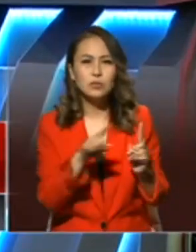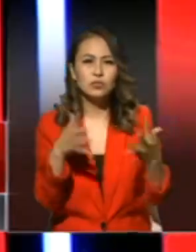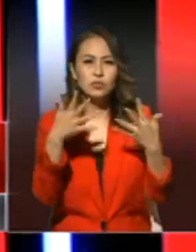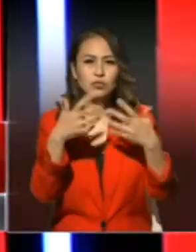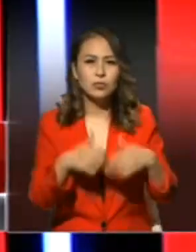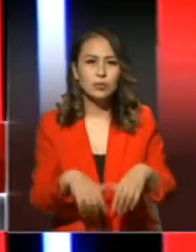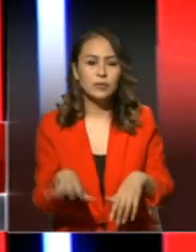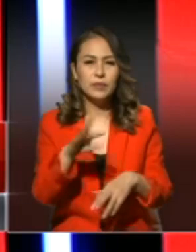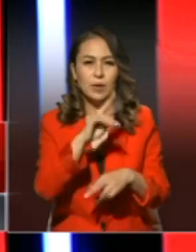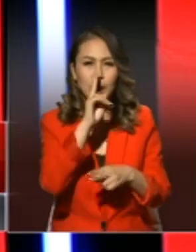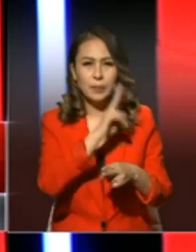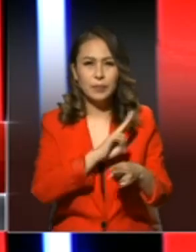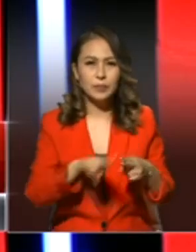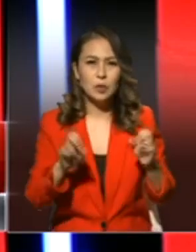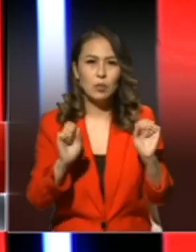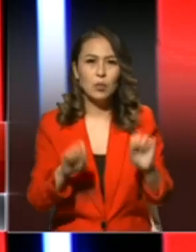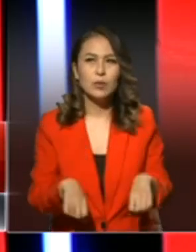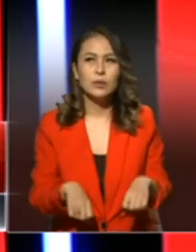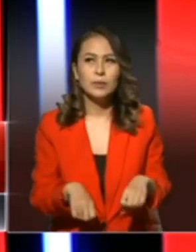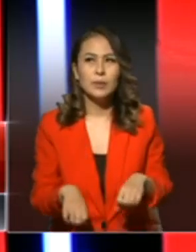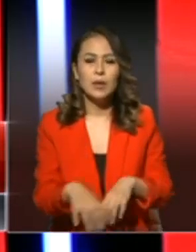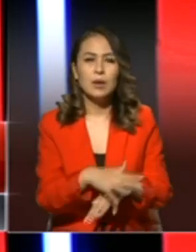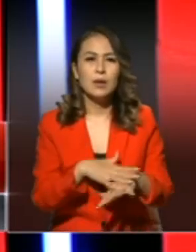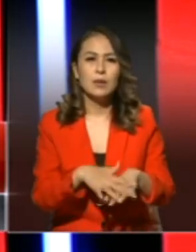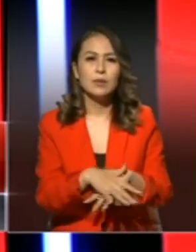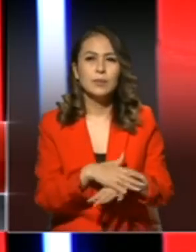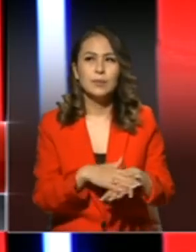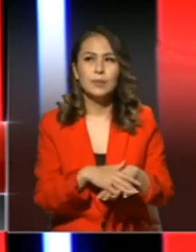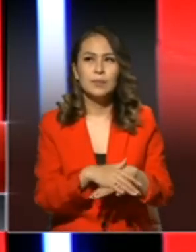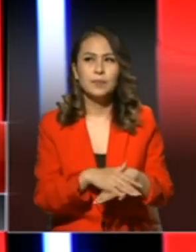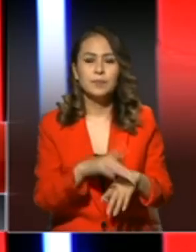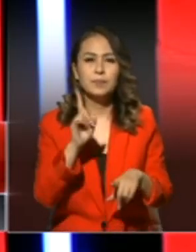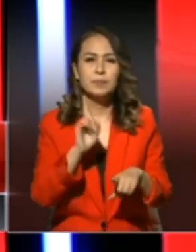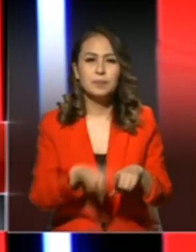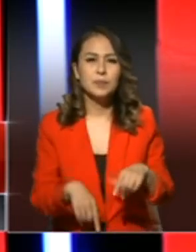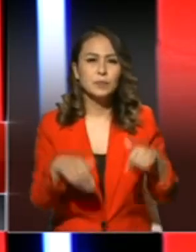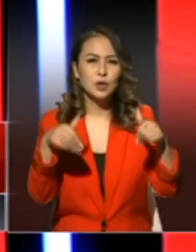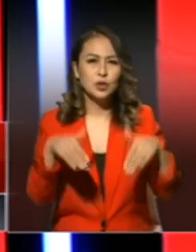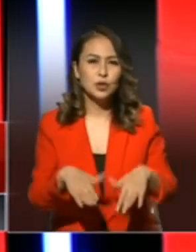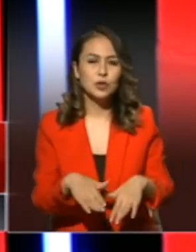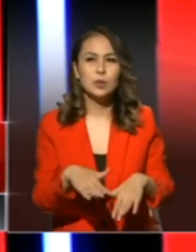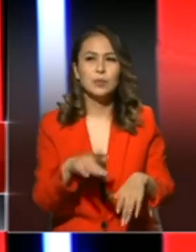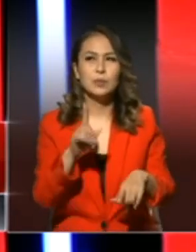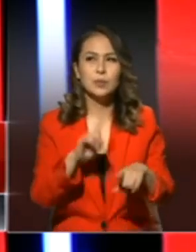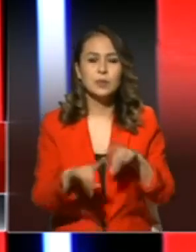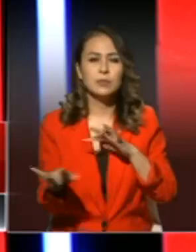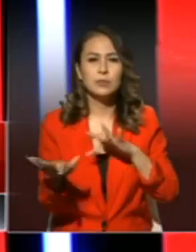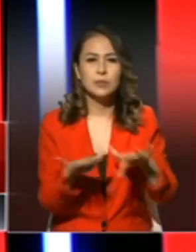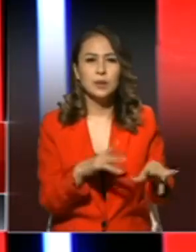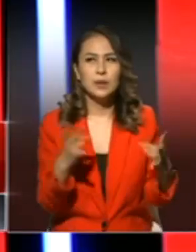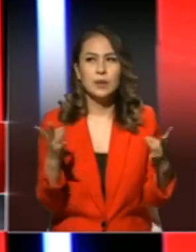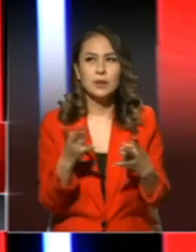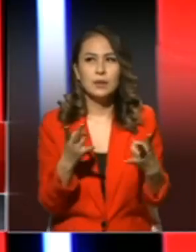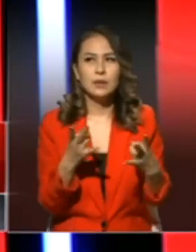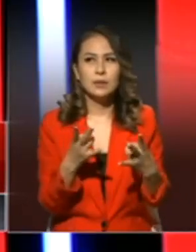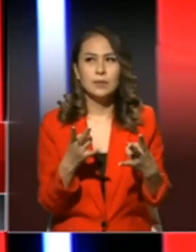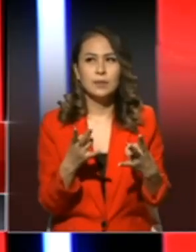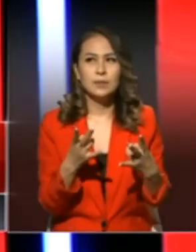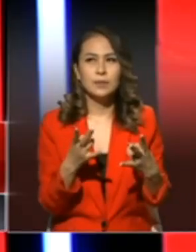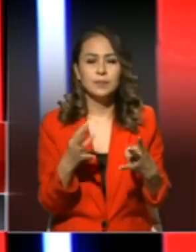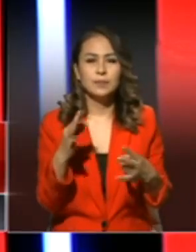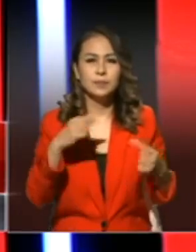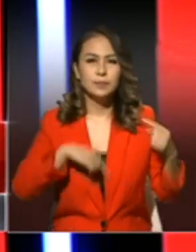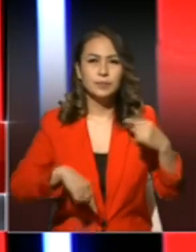адамдардың бәрінен айырылып қалуымыз мүмкін, қауіп бар осындай. Тез арада шешім қабылдап, тез арада әрекет етуіміз керек. Біз жаңағы